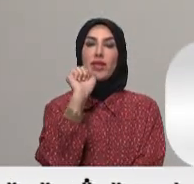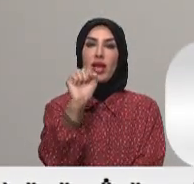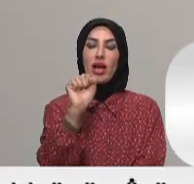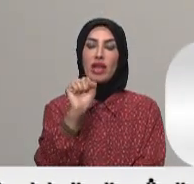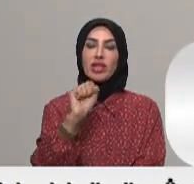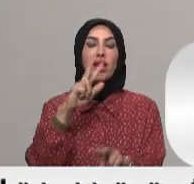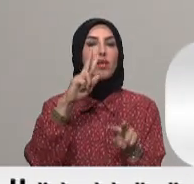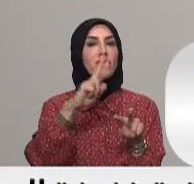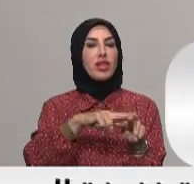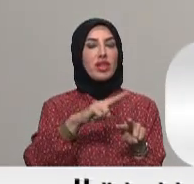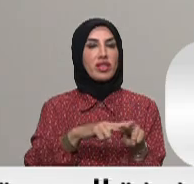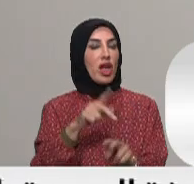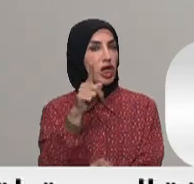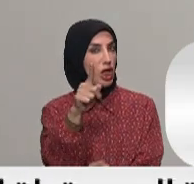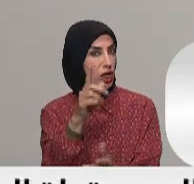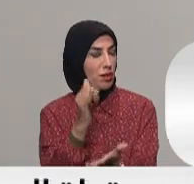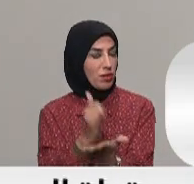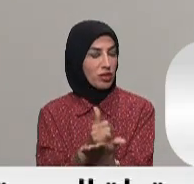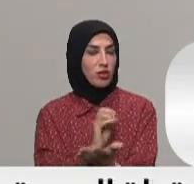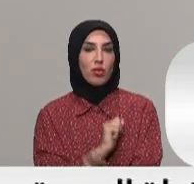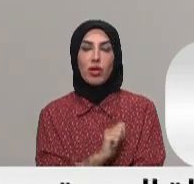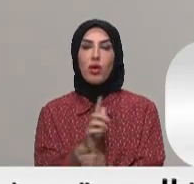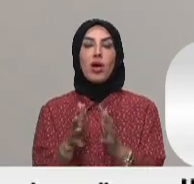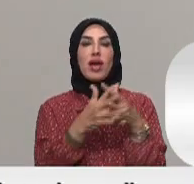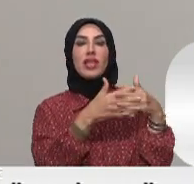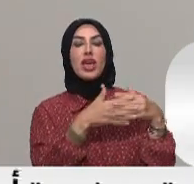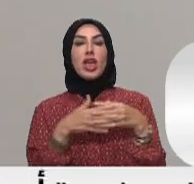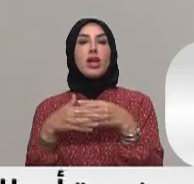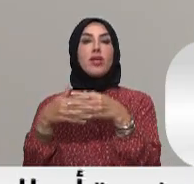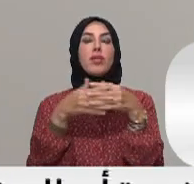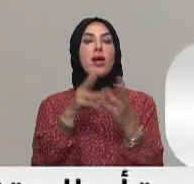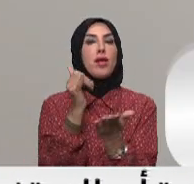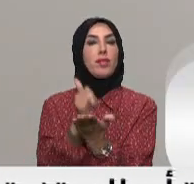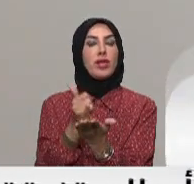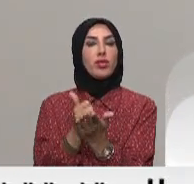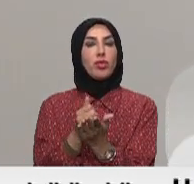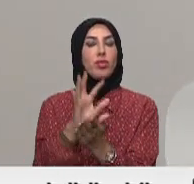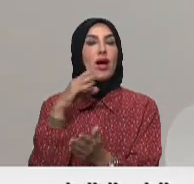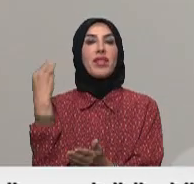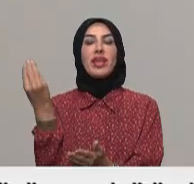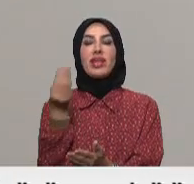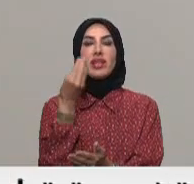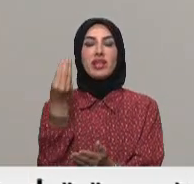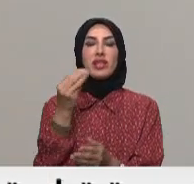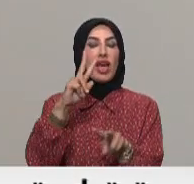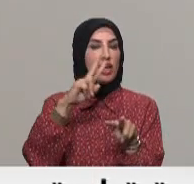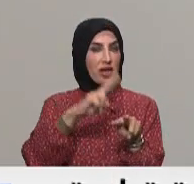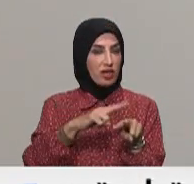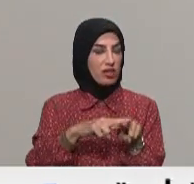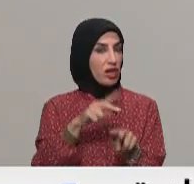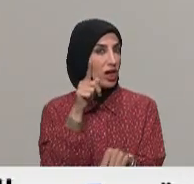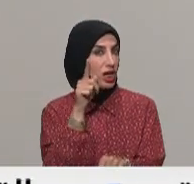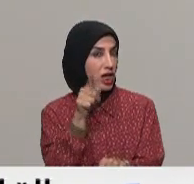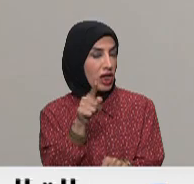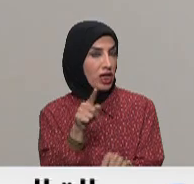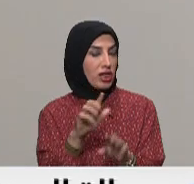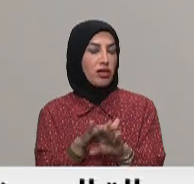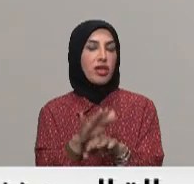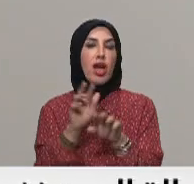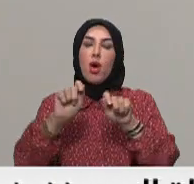إسرائيل، ولذلك هوكستين يقوم بزيارة إسرائيل. هل إسرائيل سوف